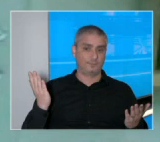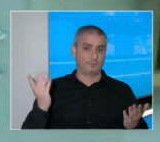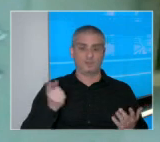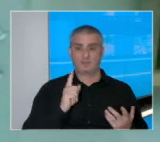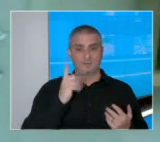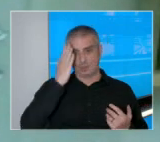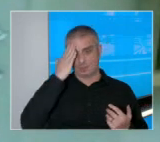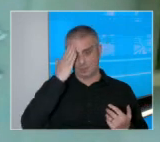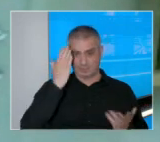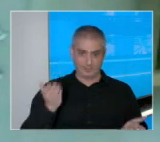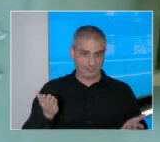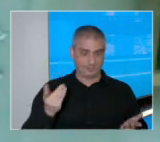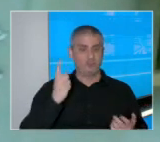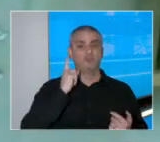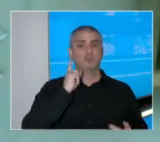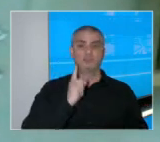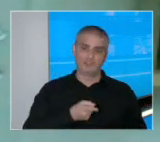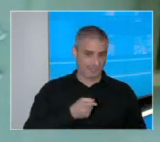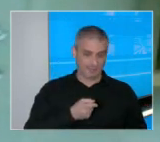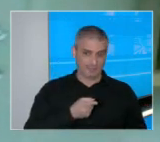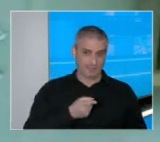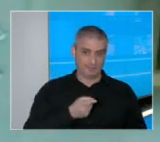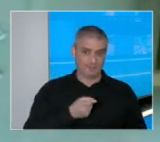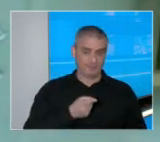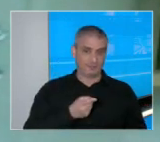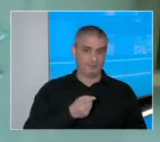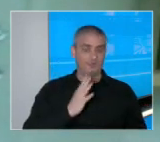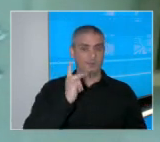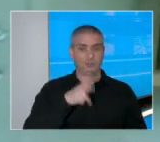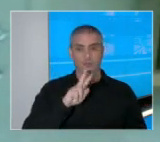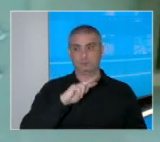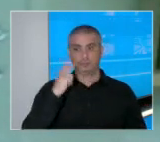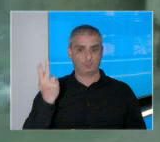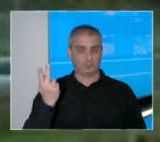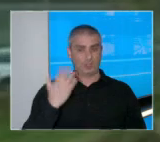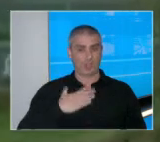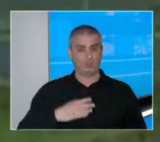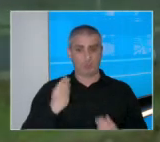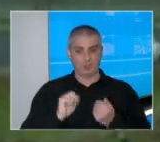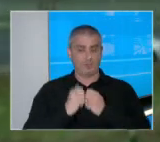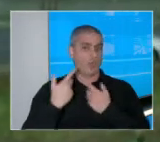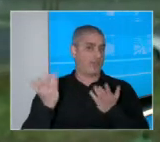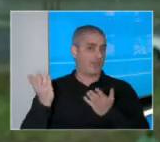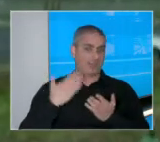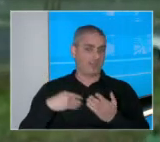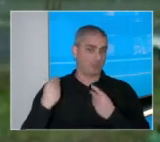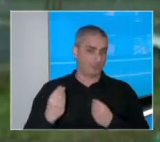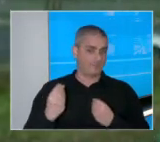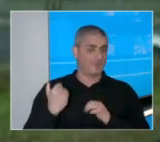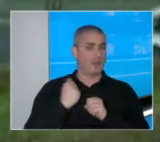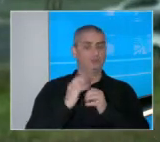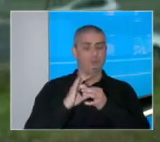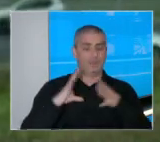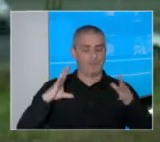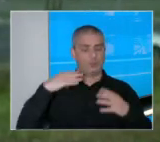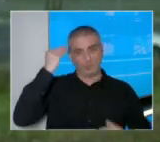ולא נכיר בכך שצריך, בין שיש בצד השני רצון טוב ובין שאין, להביא